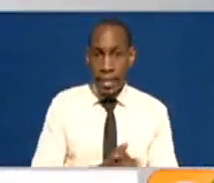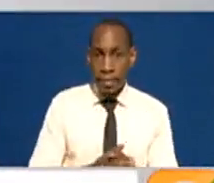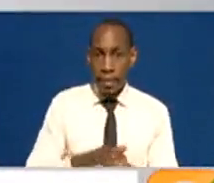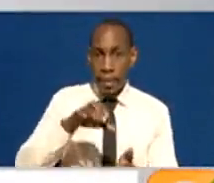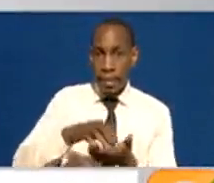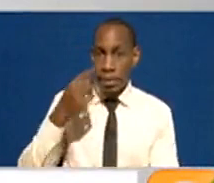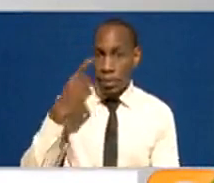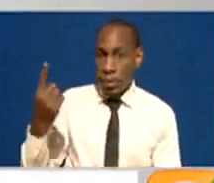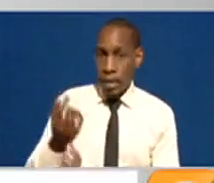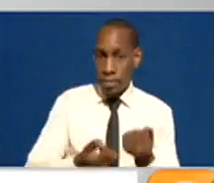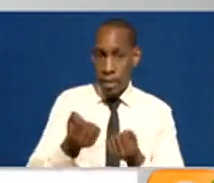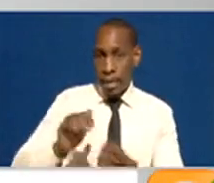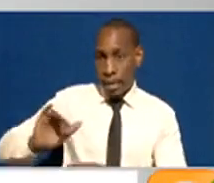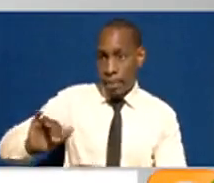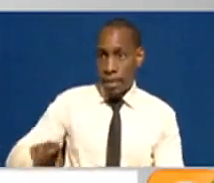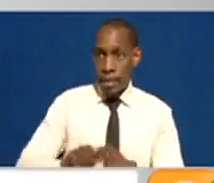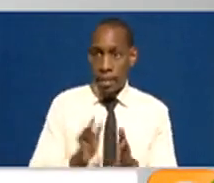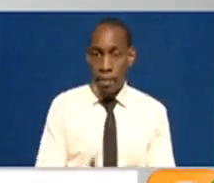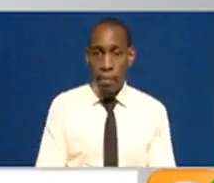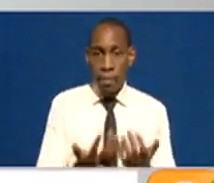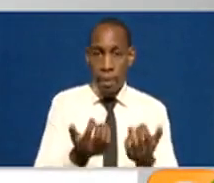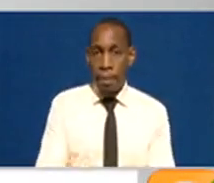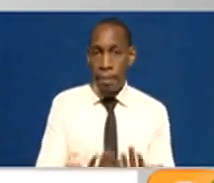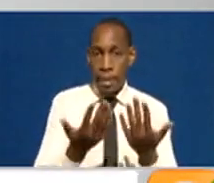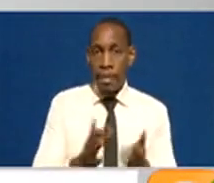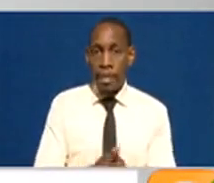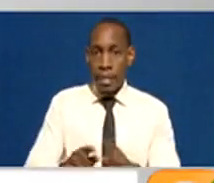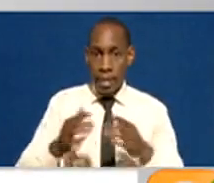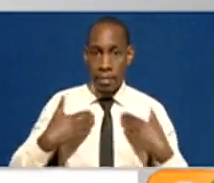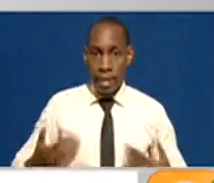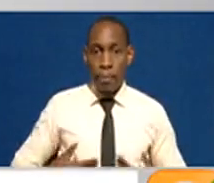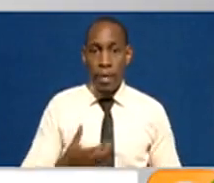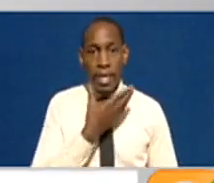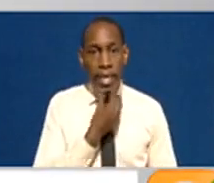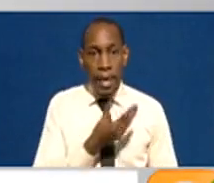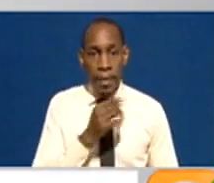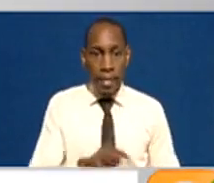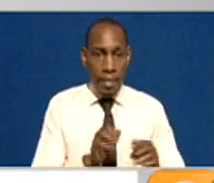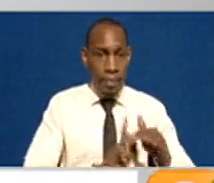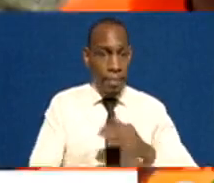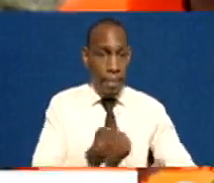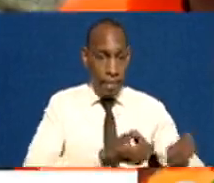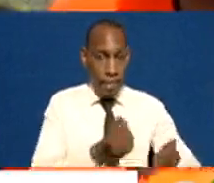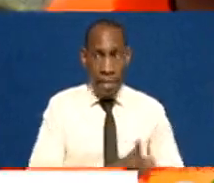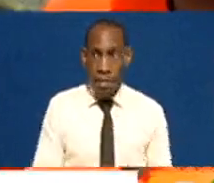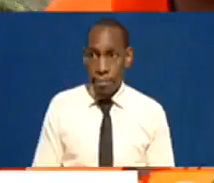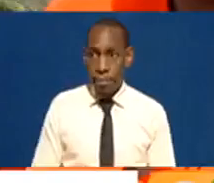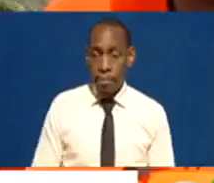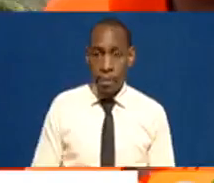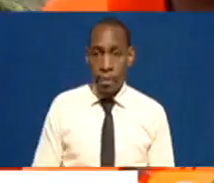ndiyo mabaki ya gari hilo lililoteketezwa huku mwili wa Musyoka ukiwa bado ndani. Kwa